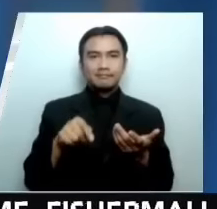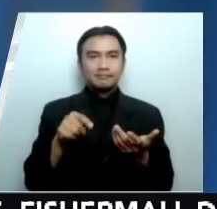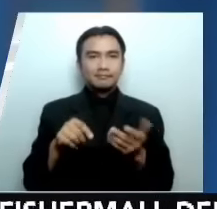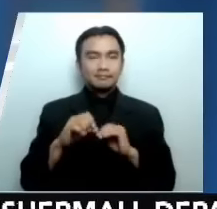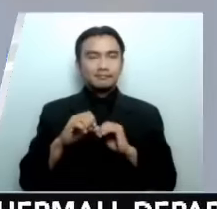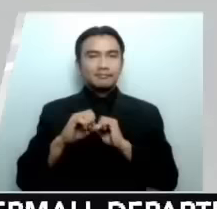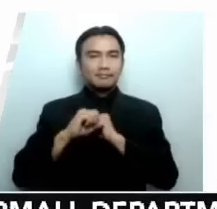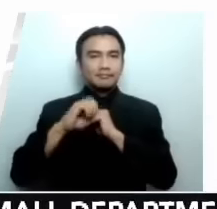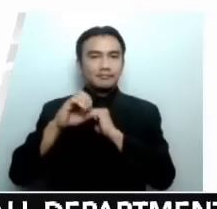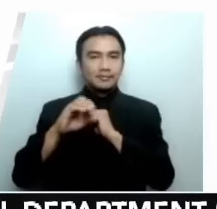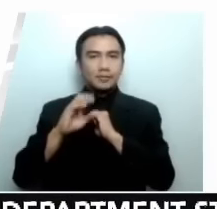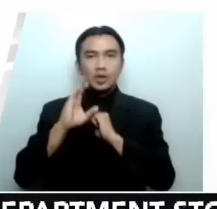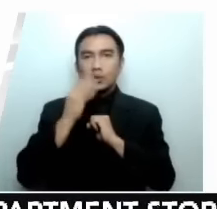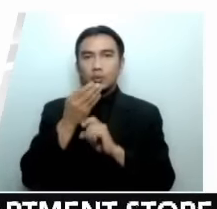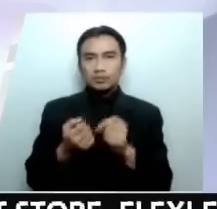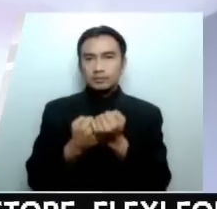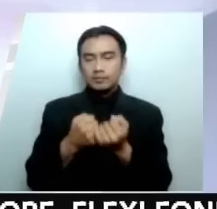Madrid.